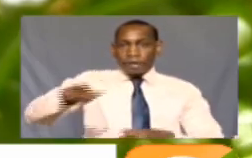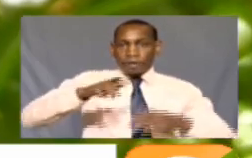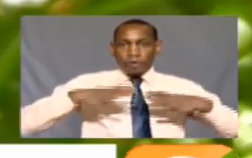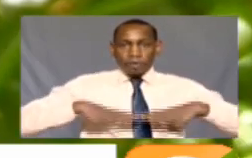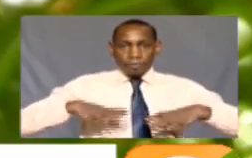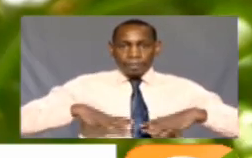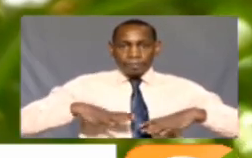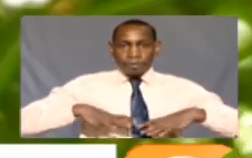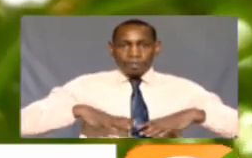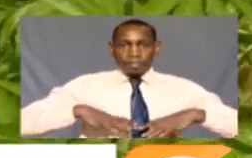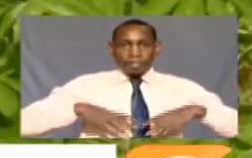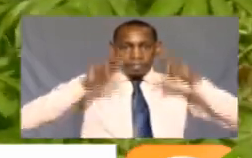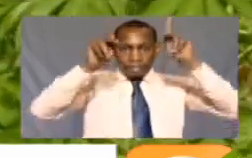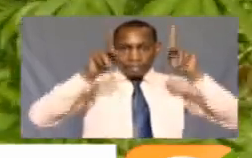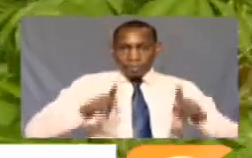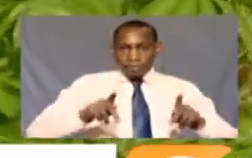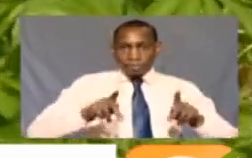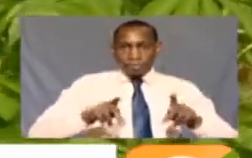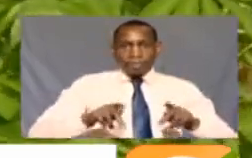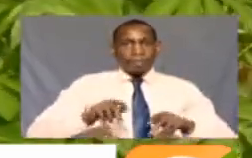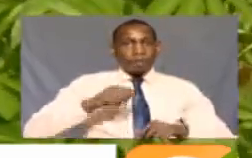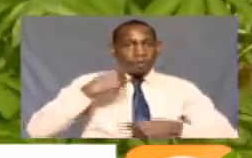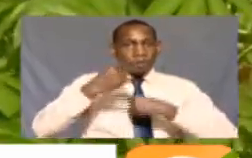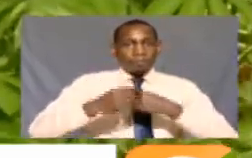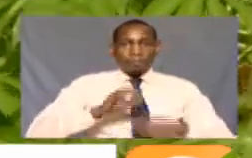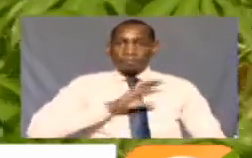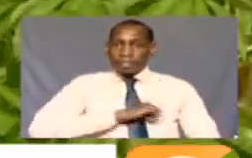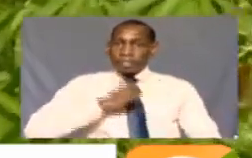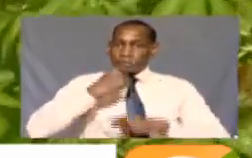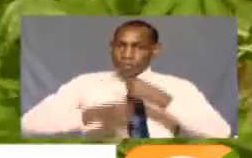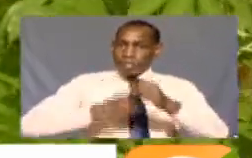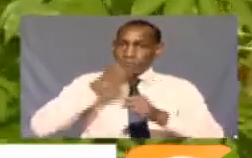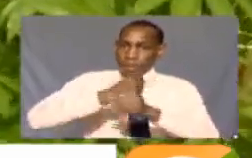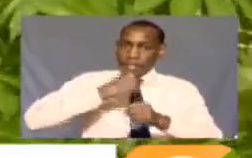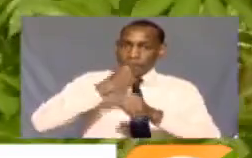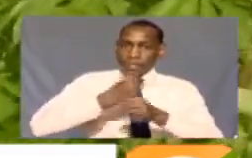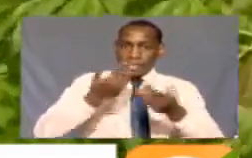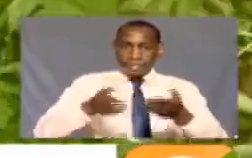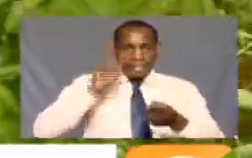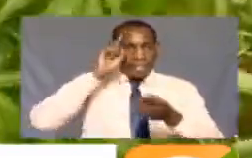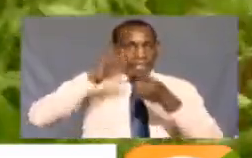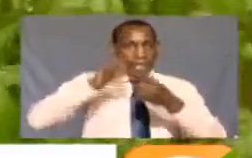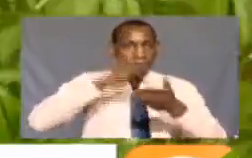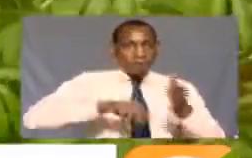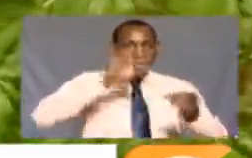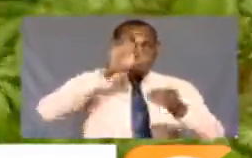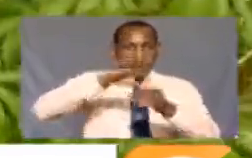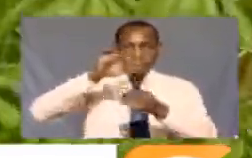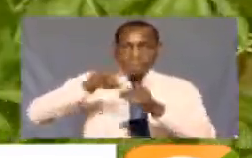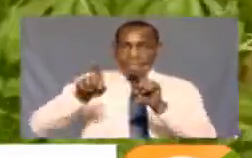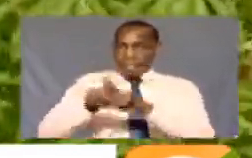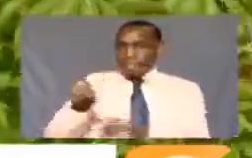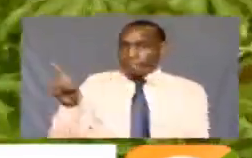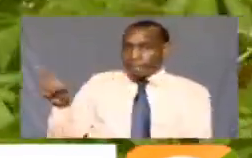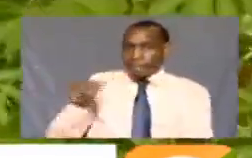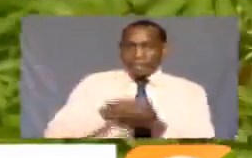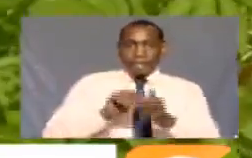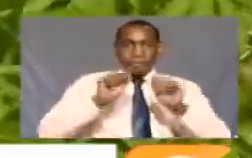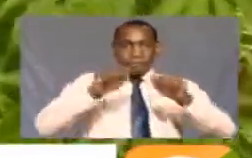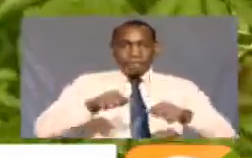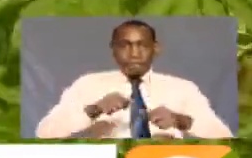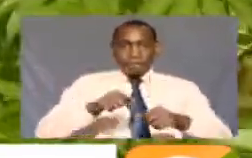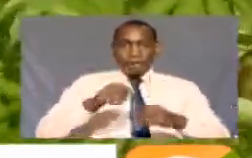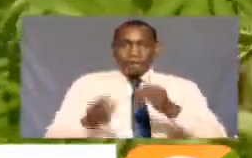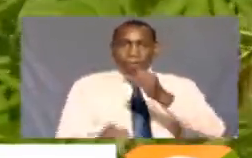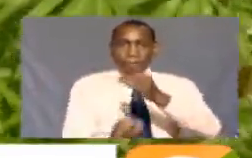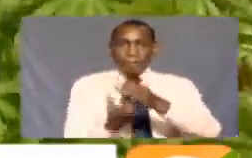la Wasare, kuvunjika kwa mwiko sio mwisho wa kupika, kwani sasa wanapania kupanda mimea kama hii ambayo inastahimili